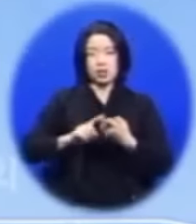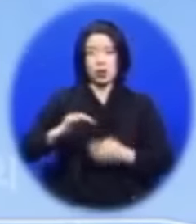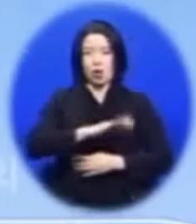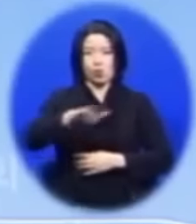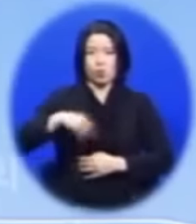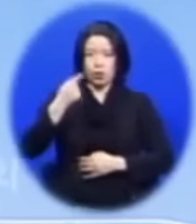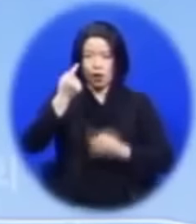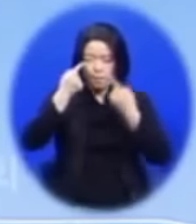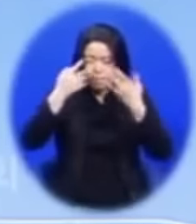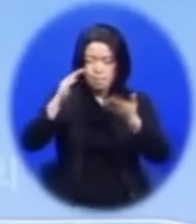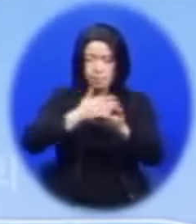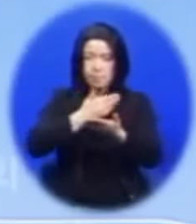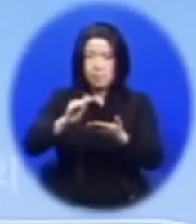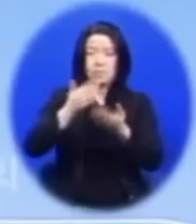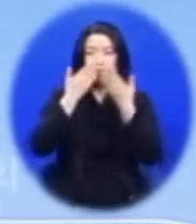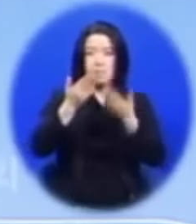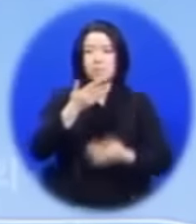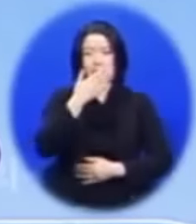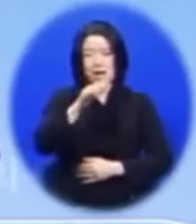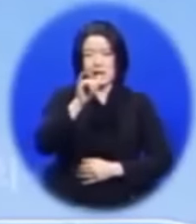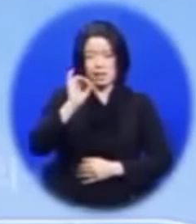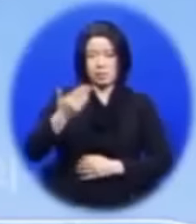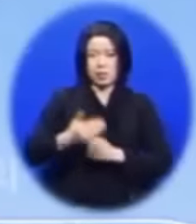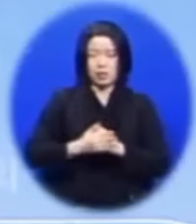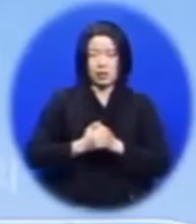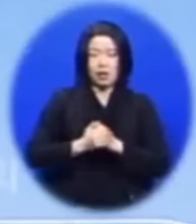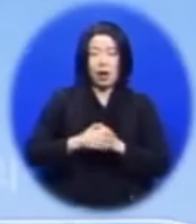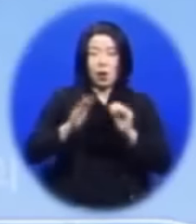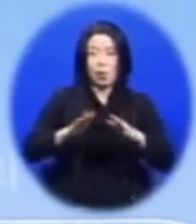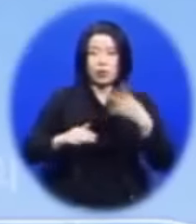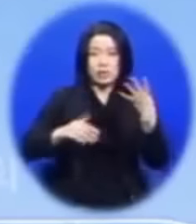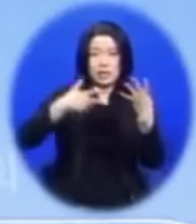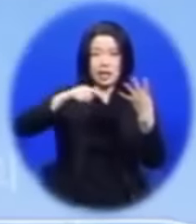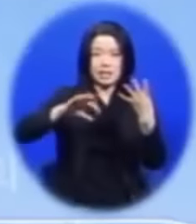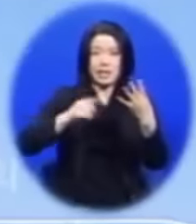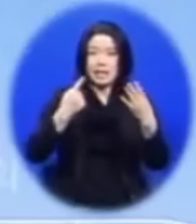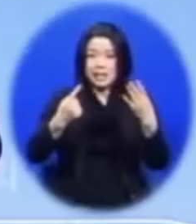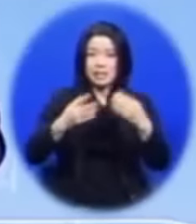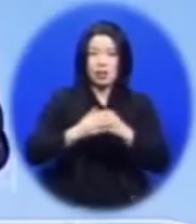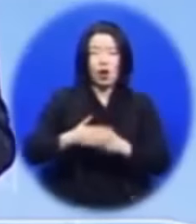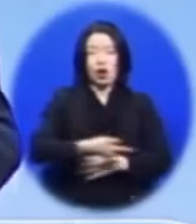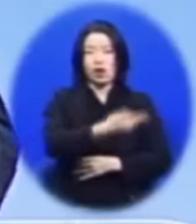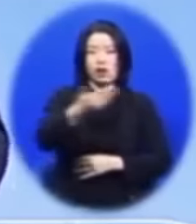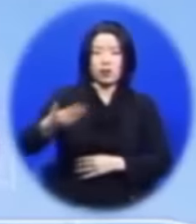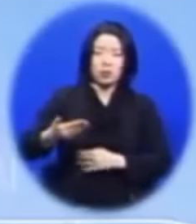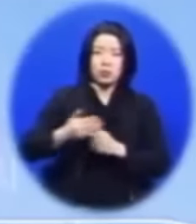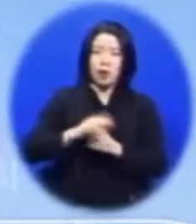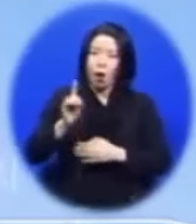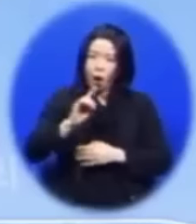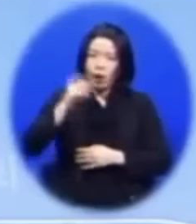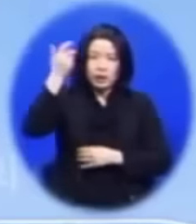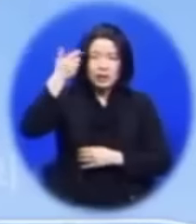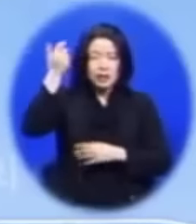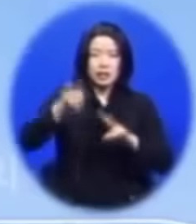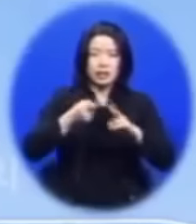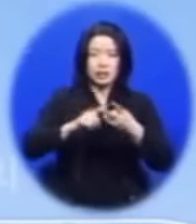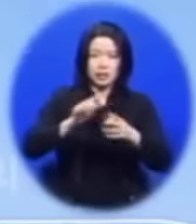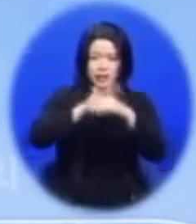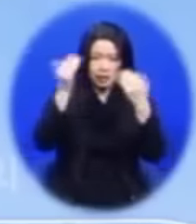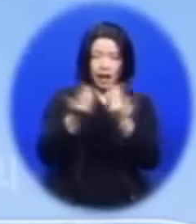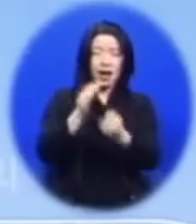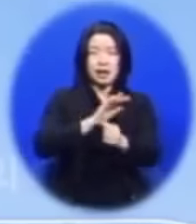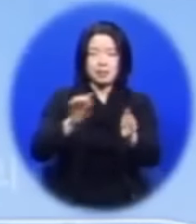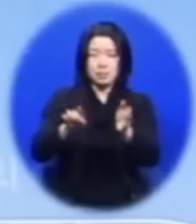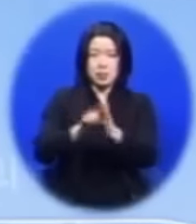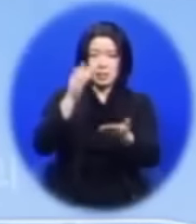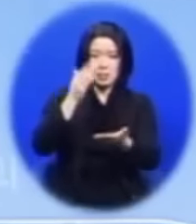분별해야 합니다 오늘 4장 1절에 사랑하는 여러분 어느 영이 다 믿지 말고